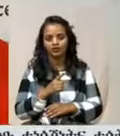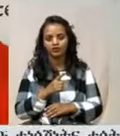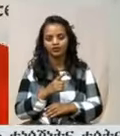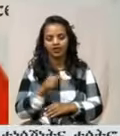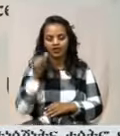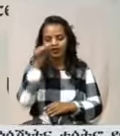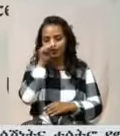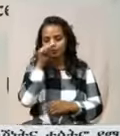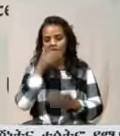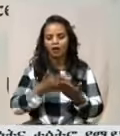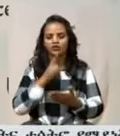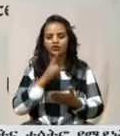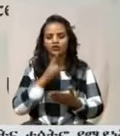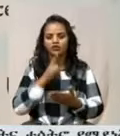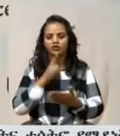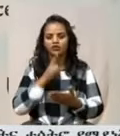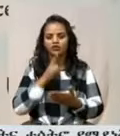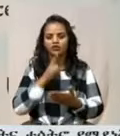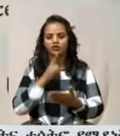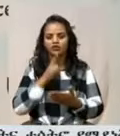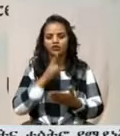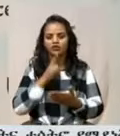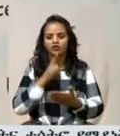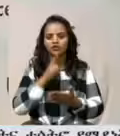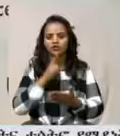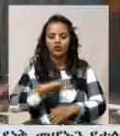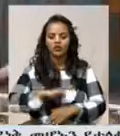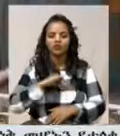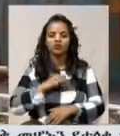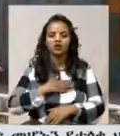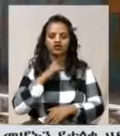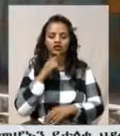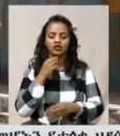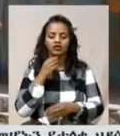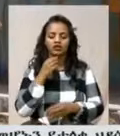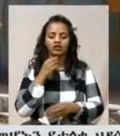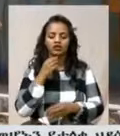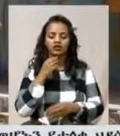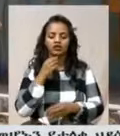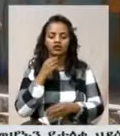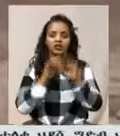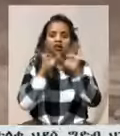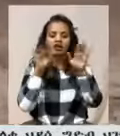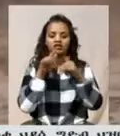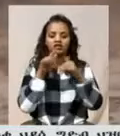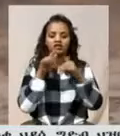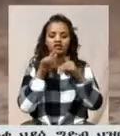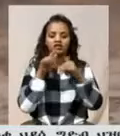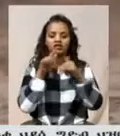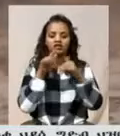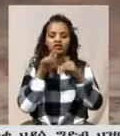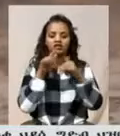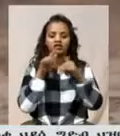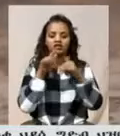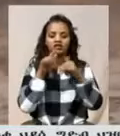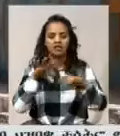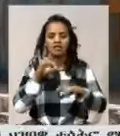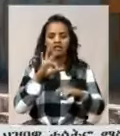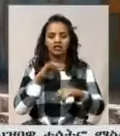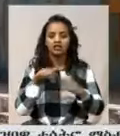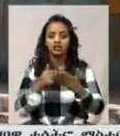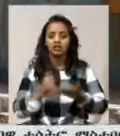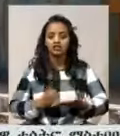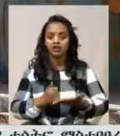ሀብት ነው። አባይ የራሳችን ነው። አባይ ለኔ ኩራቴ ነው፣ የብዙሃን ብርሃን ስለሆነ ሁሉ ሰዎች ኤሌክትሪክ እንዲያገኙ